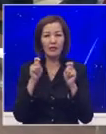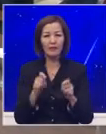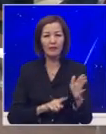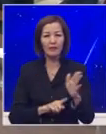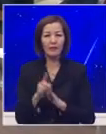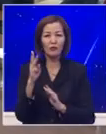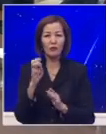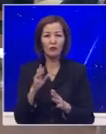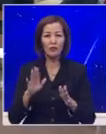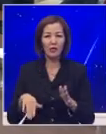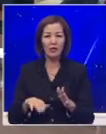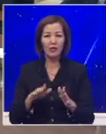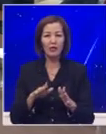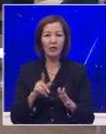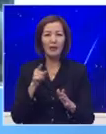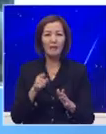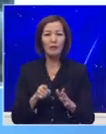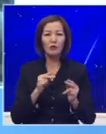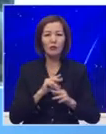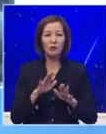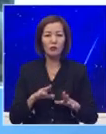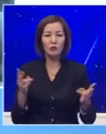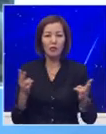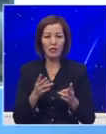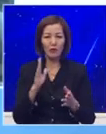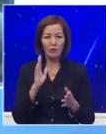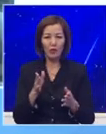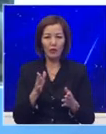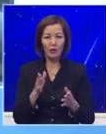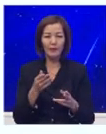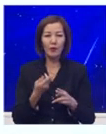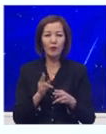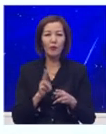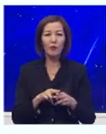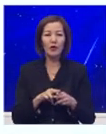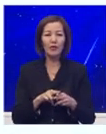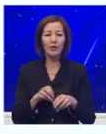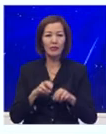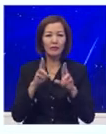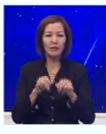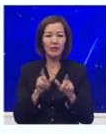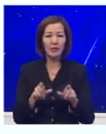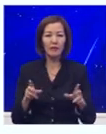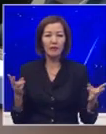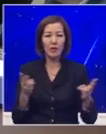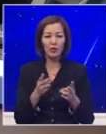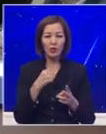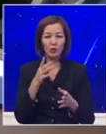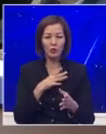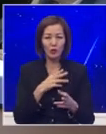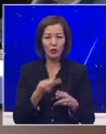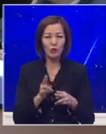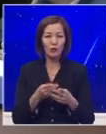бастапқы кезеңде 300, одан кейінгі кезеңде 1000-ға дейін жұмысшы керек болмақ. Оған қоса арнайы мамандар қажеттігі де туындайды. Сол